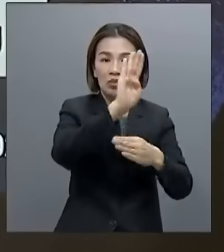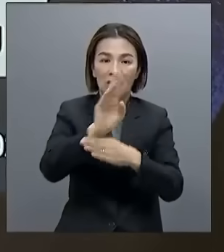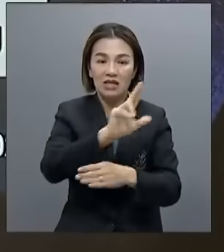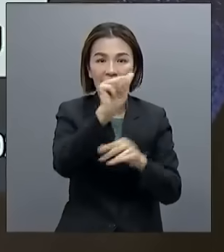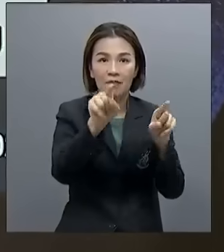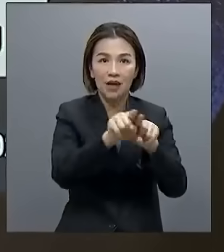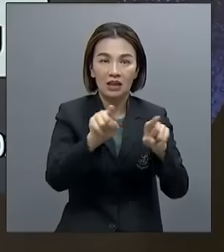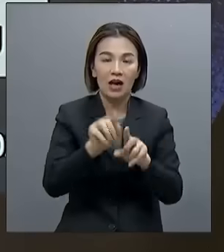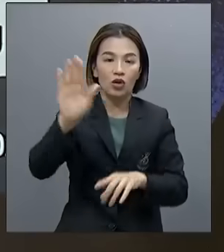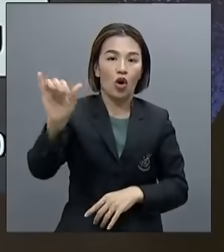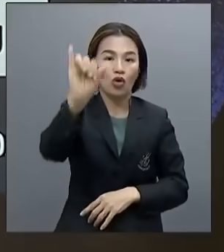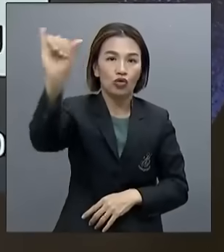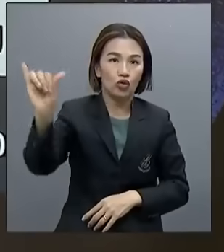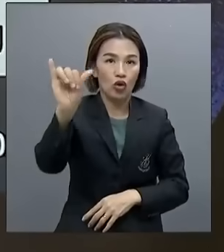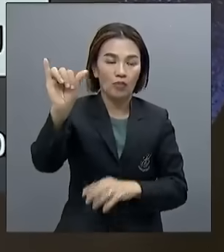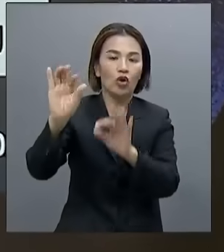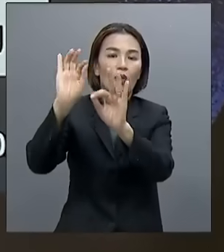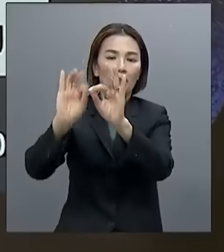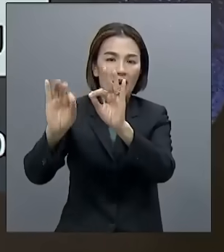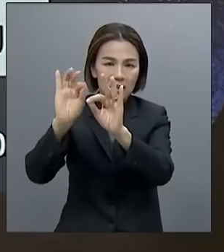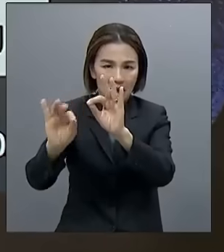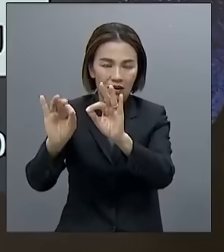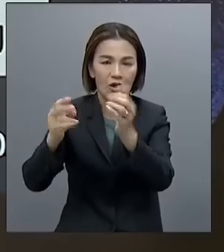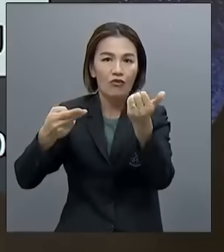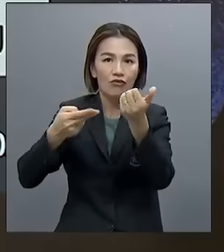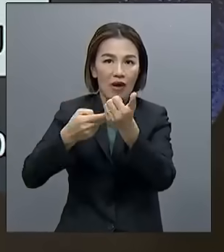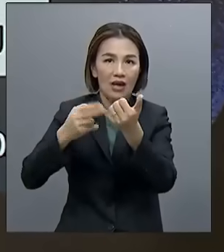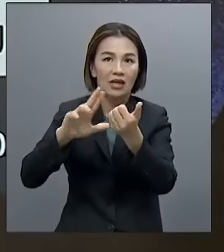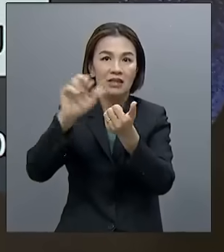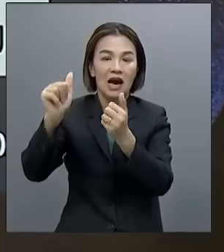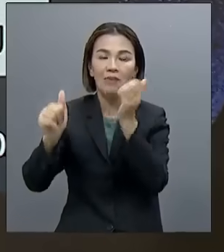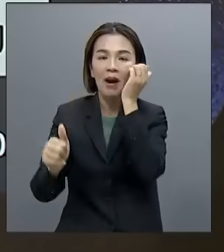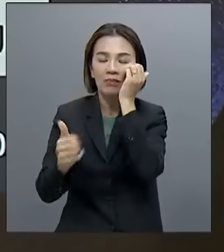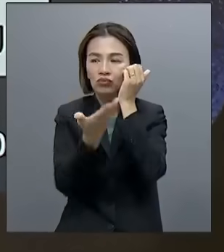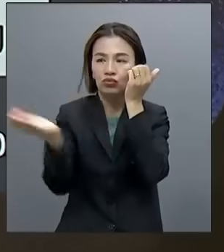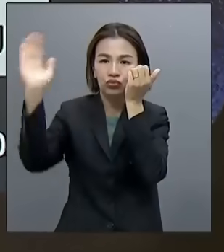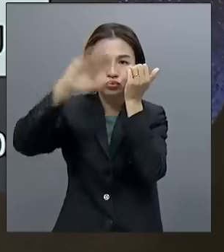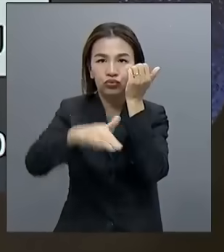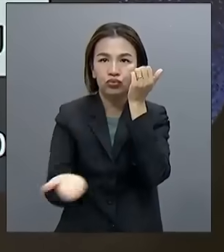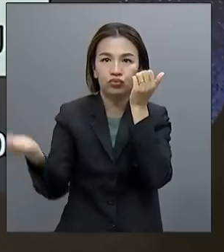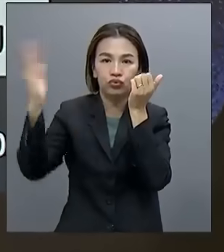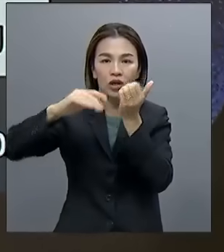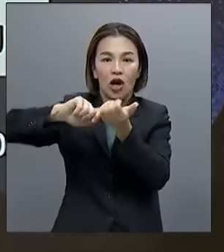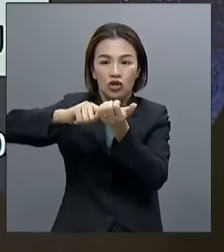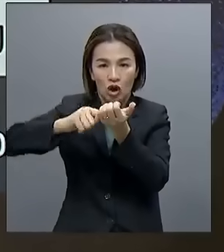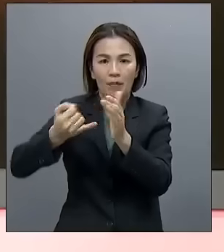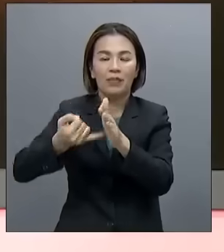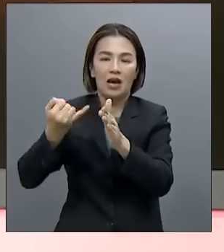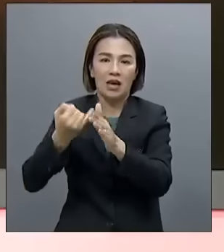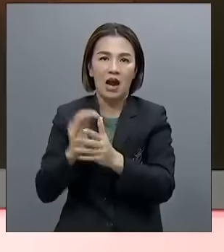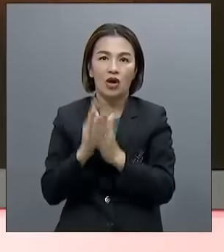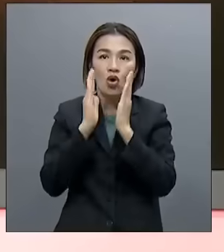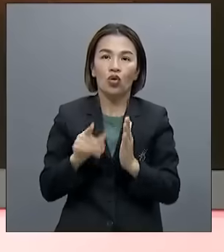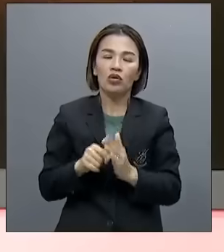ายในยุโรปค่ะจะต้องประหยัดพลังงานใช้ได้นานขึ้นแล้วก็ง่ายต่อการซ่อมแซมซึ่งจะทำให้ผู้บริโภคไม่ต้